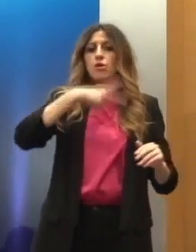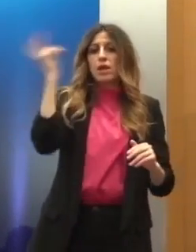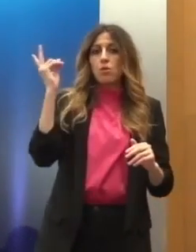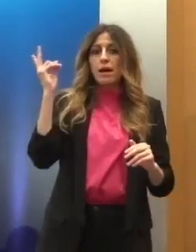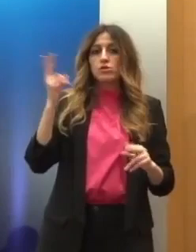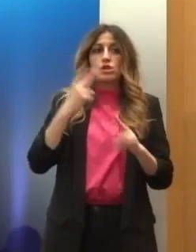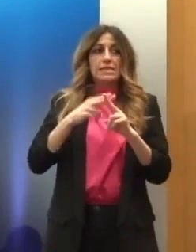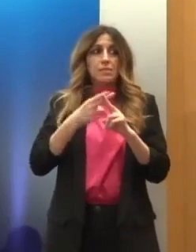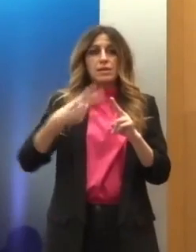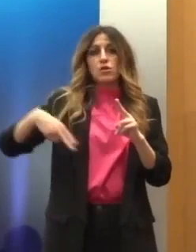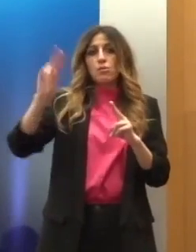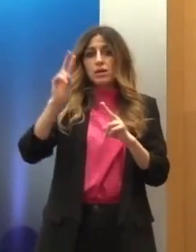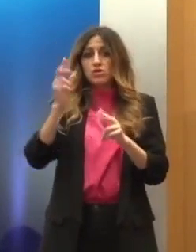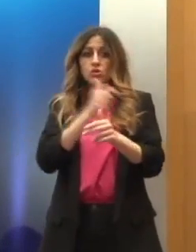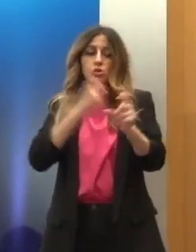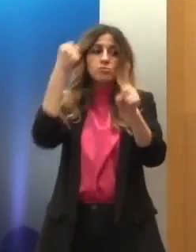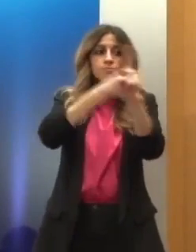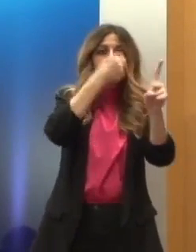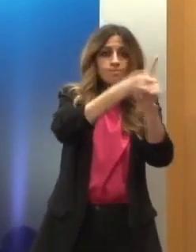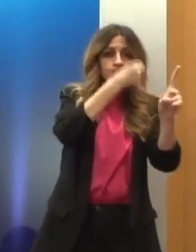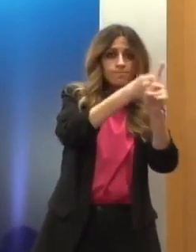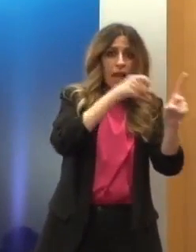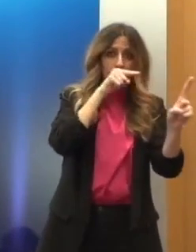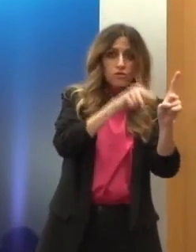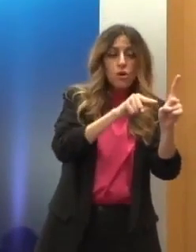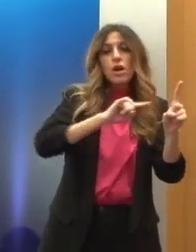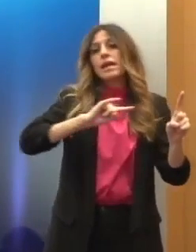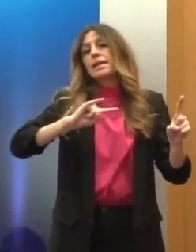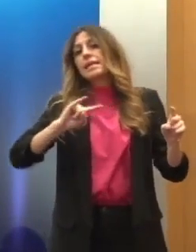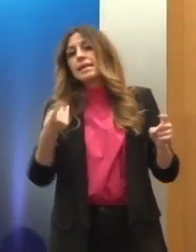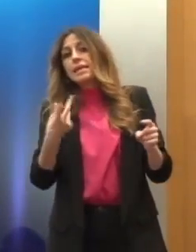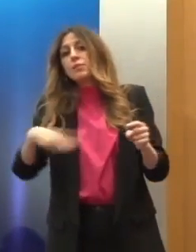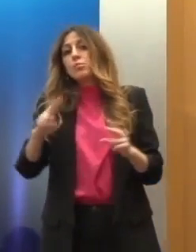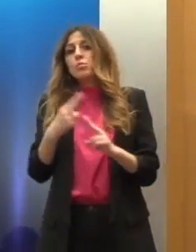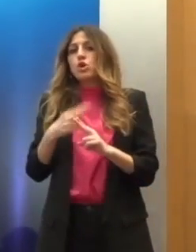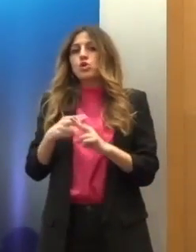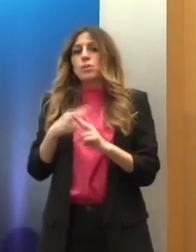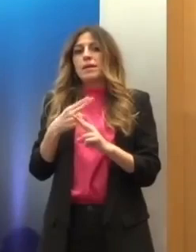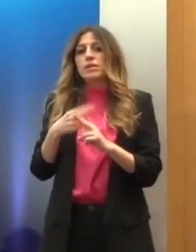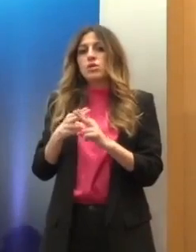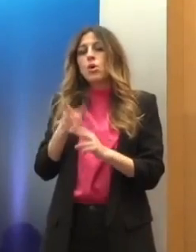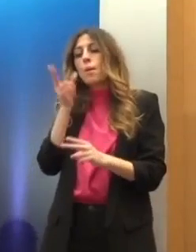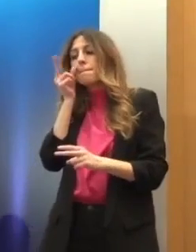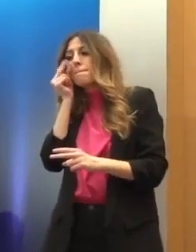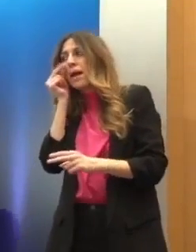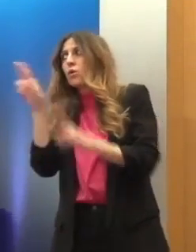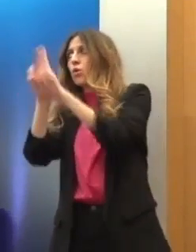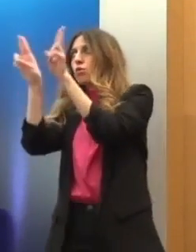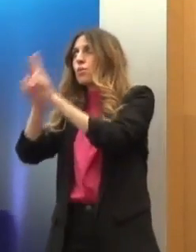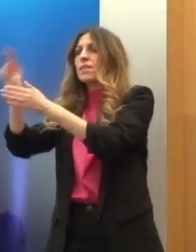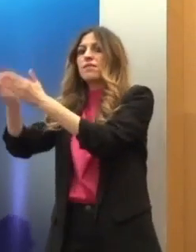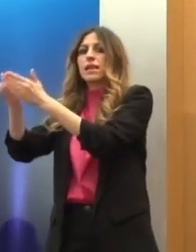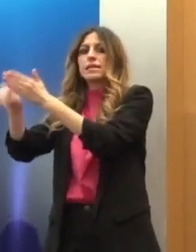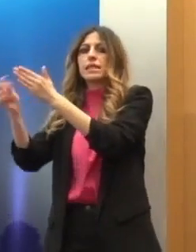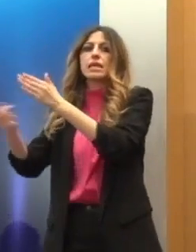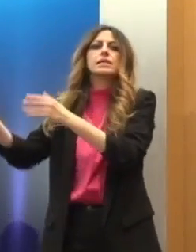τους μέσα από τη δικαιοσύνη και τους δικαιοδοτικούς μηχανισμούς ή μέσα από τους μηχανισμούς παρακολούθηση των διεθνών συνθήκων και τις άλλες